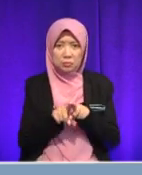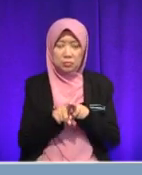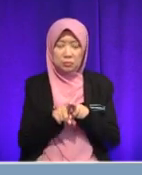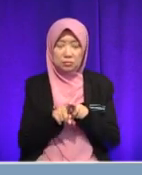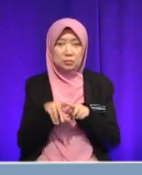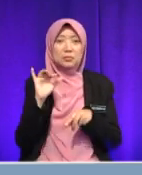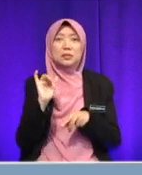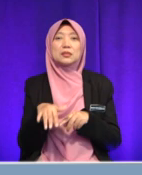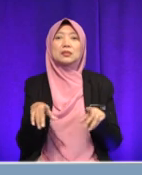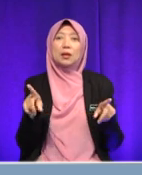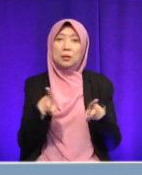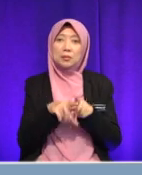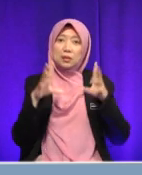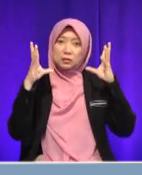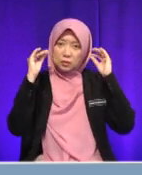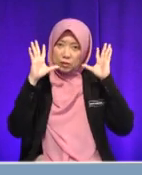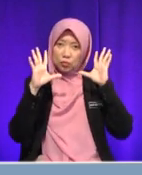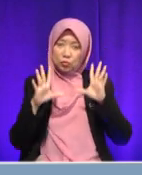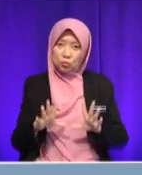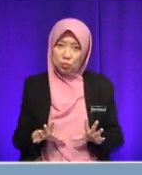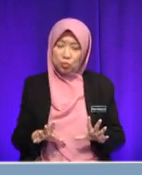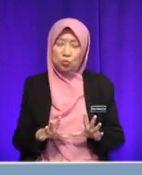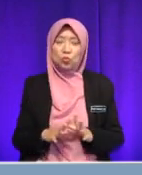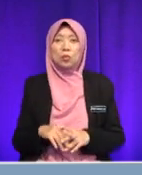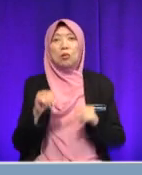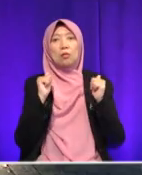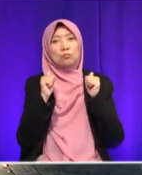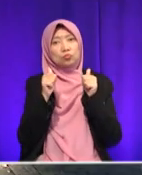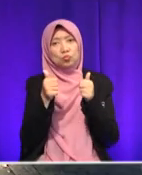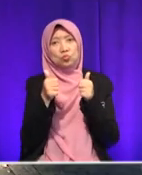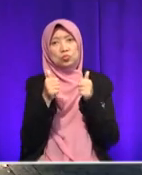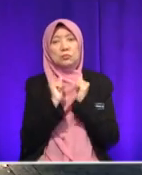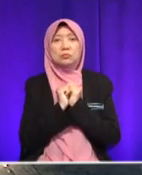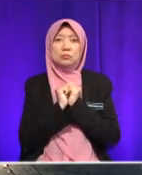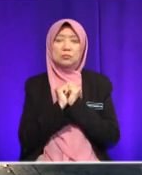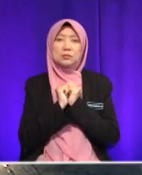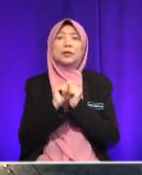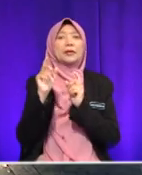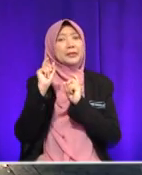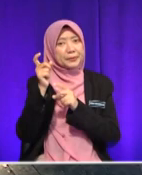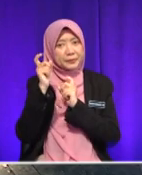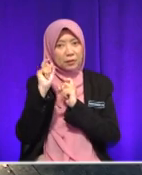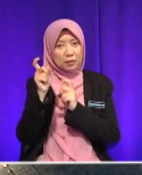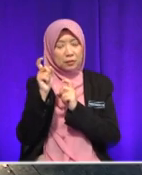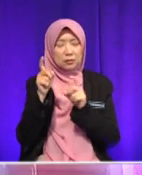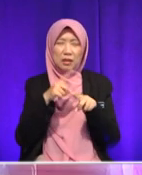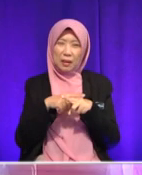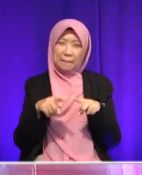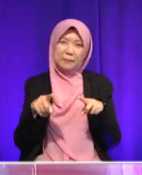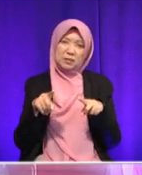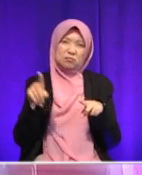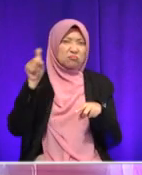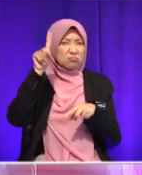sama, cikgu. Sama. Bagus. Bagus jadi, Ifti. Okey, jadi ganjaran untuk Ifti untuk juga. Ifti. Tetapi cikgu, saya